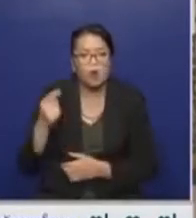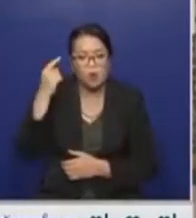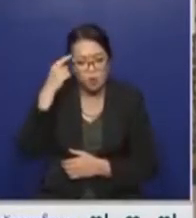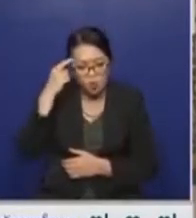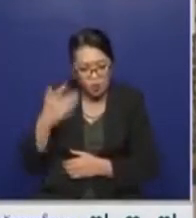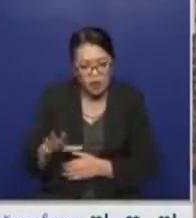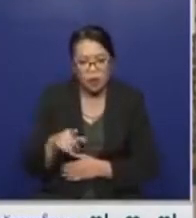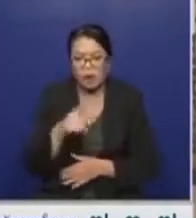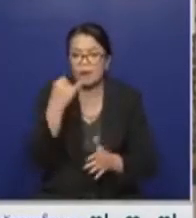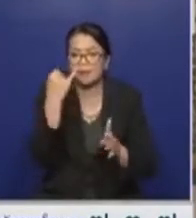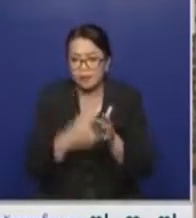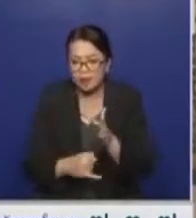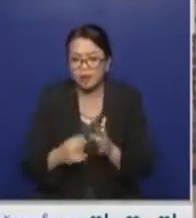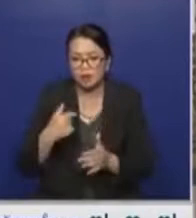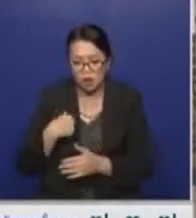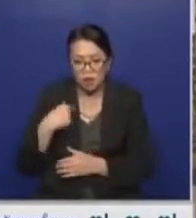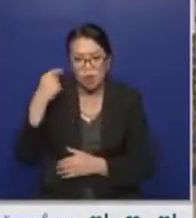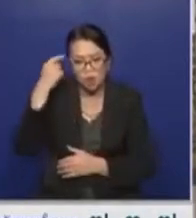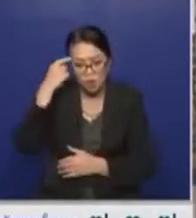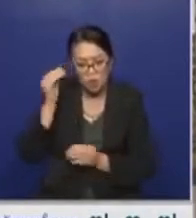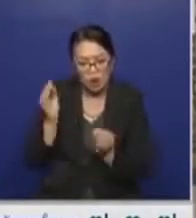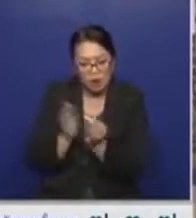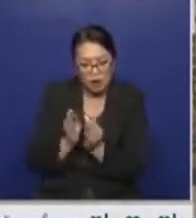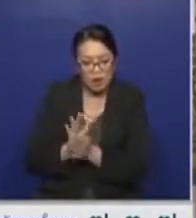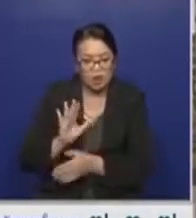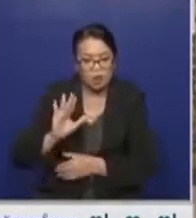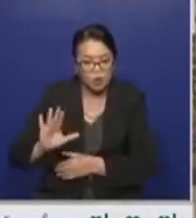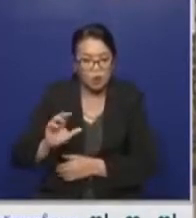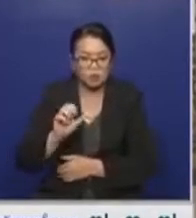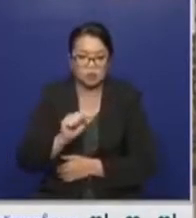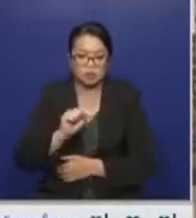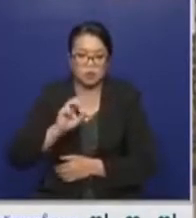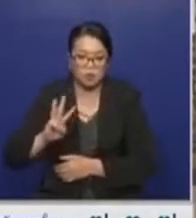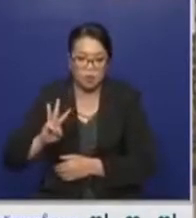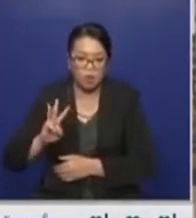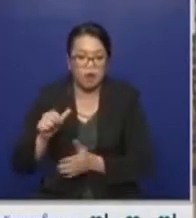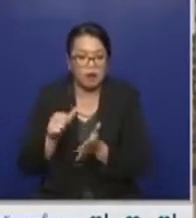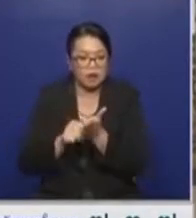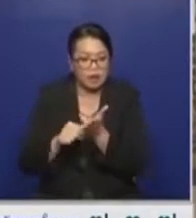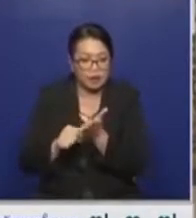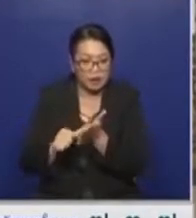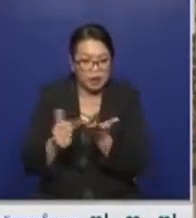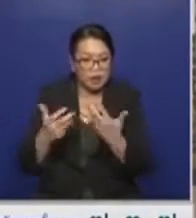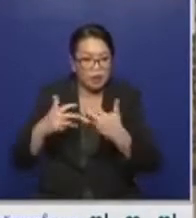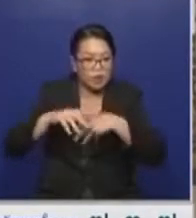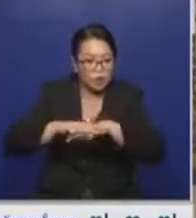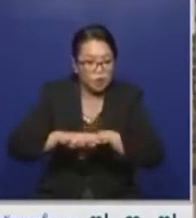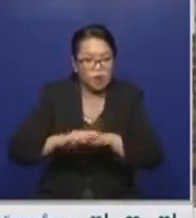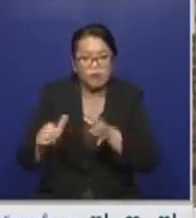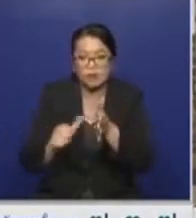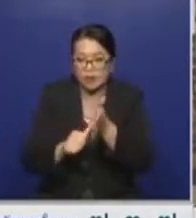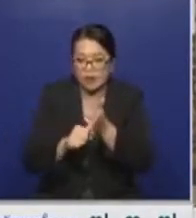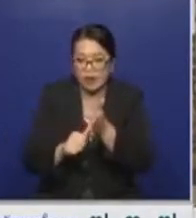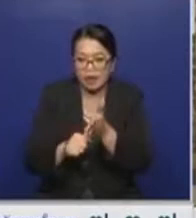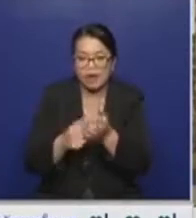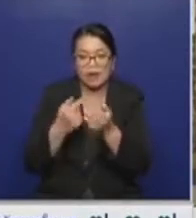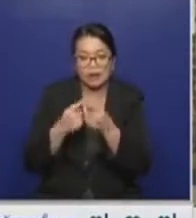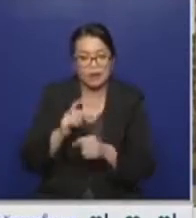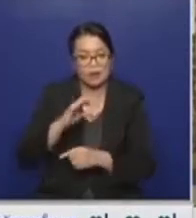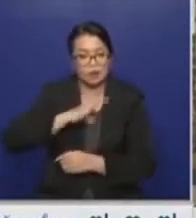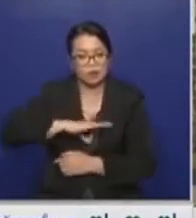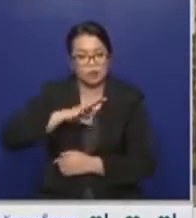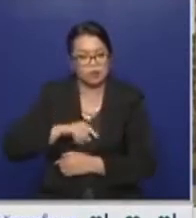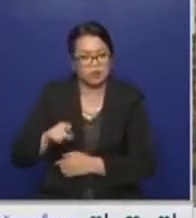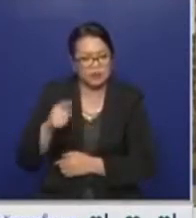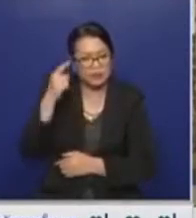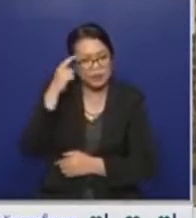าเราต้องการใช้เสียงของวุฒิสมาชิกในการแก้ไขด้วยดูเหมือนว่าจะมีอะ